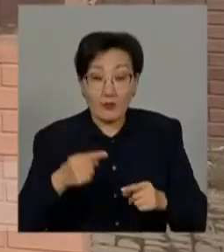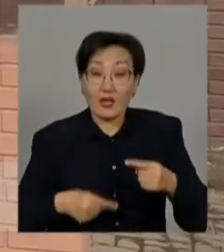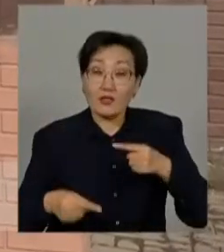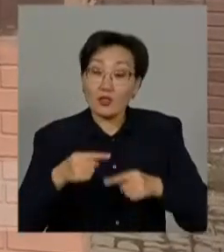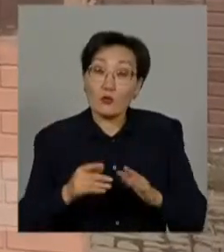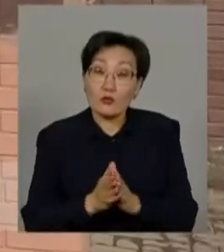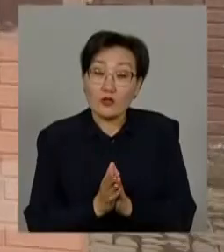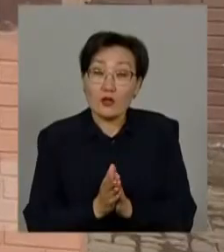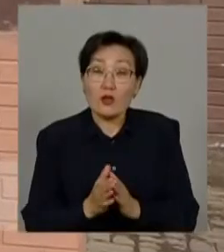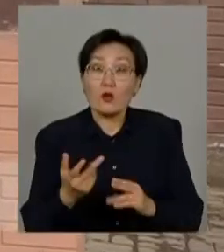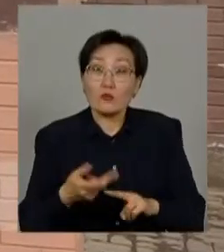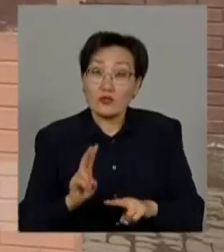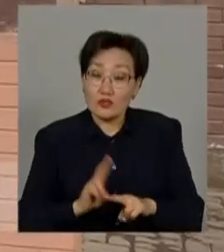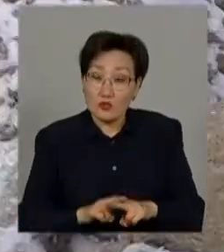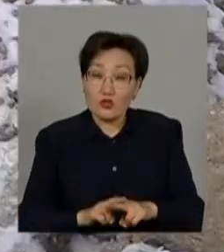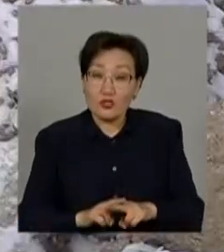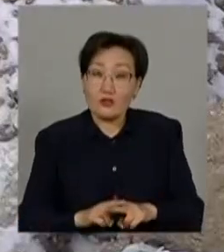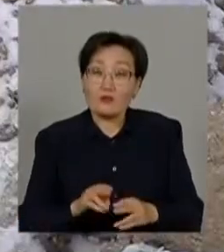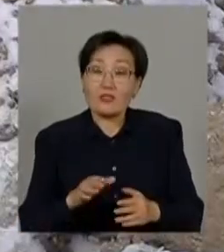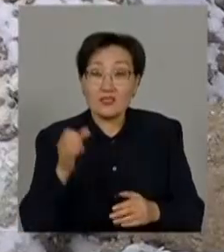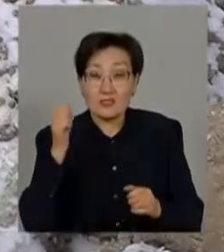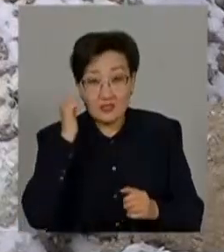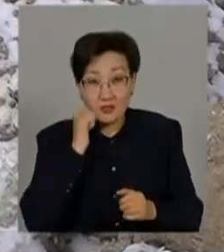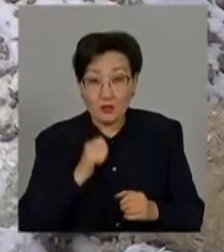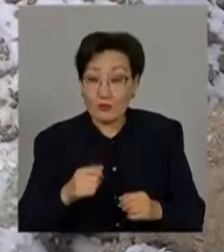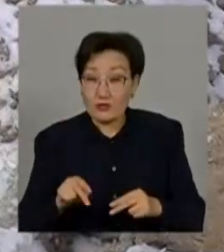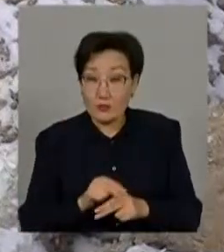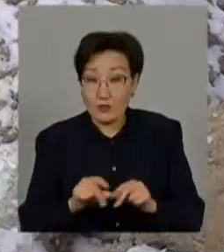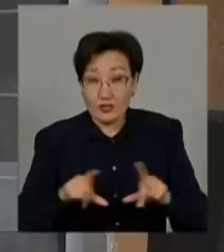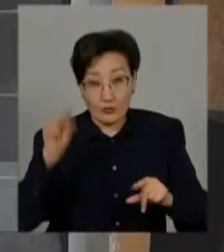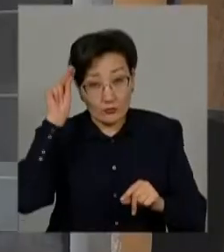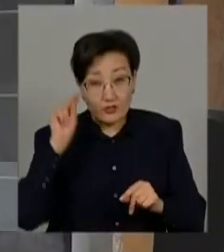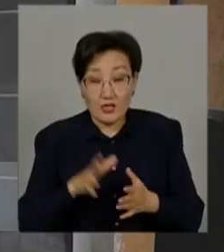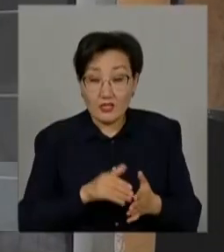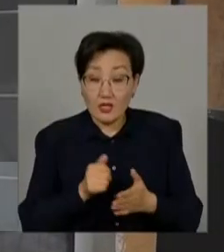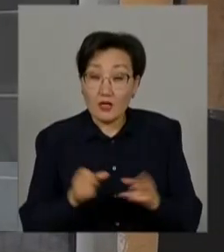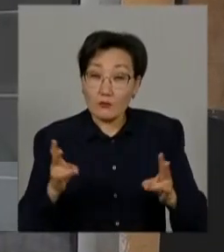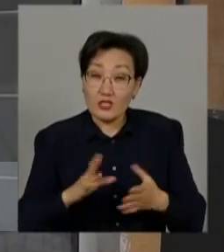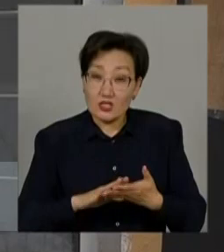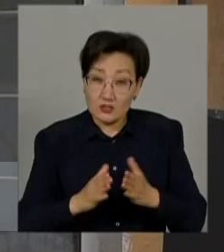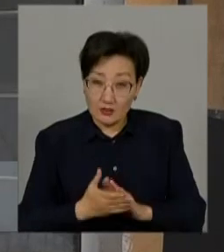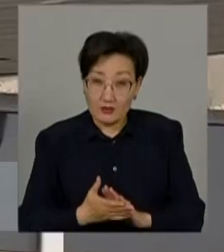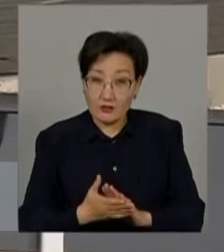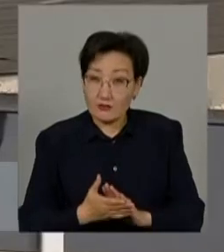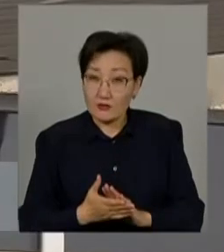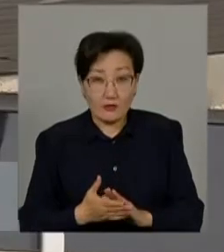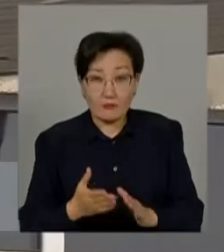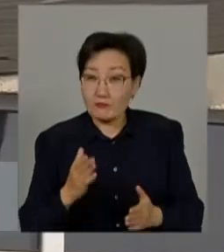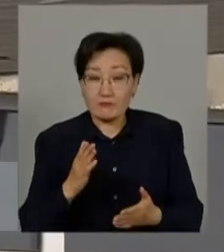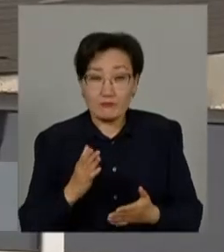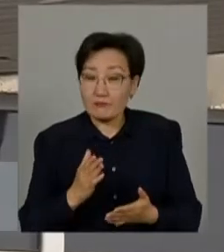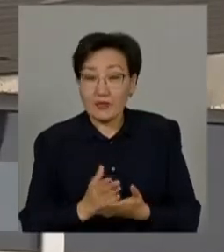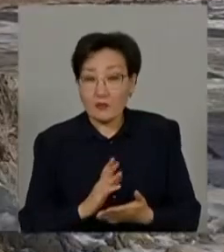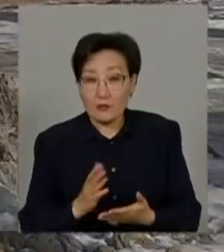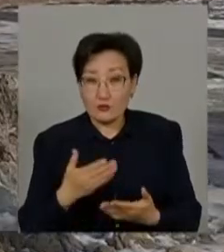Бірақ оның да бүтіні бөлініп, жартысы жарылған. Ал жөнде үжөнге келмеген мектеп әлі де апатты жағдайда деп танылмай тұр. Мадина Оқас,